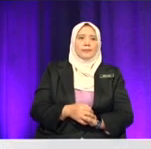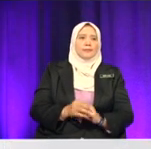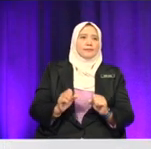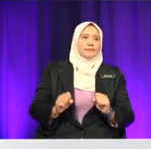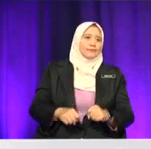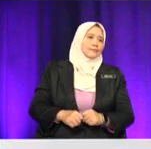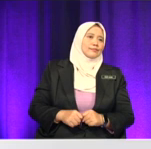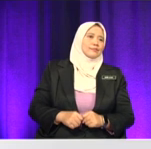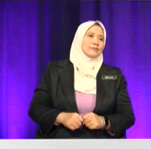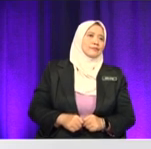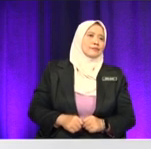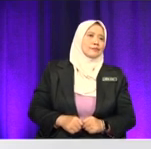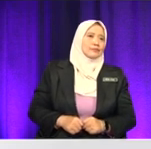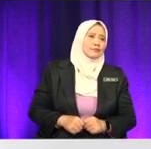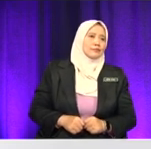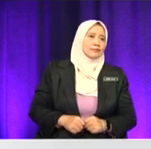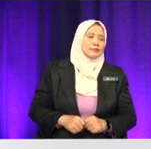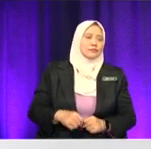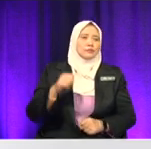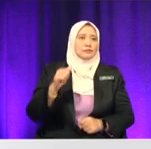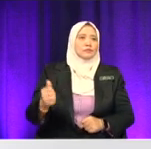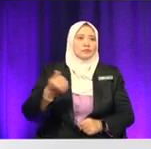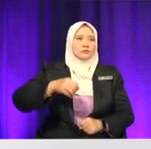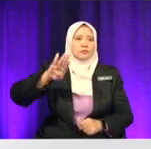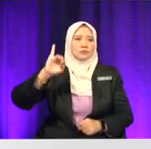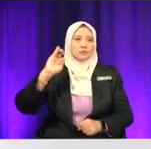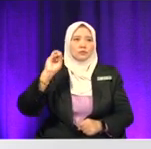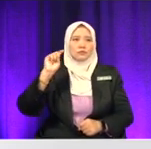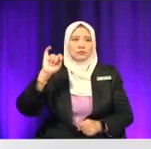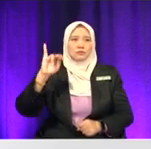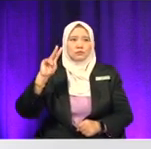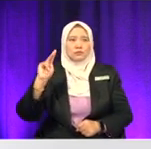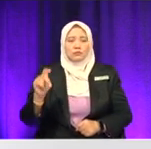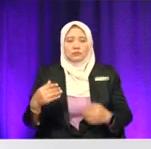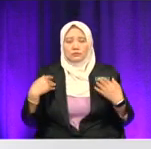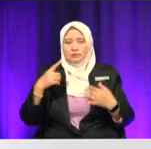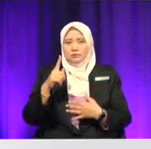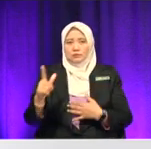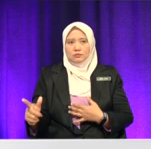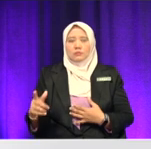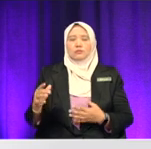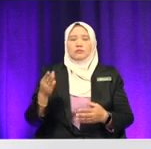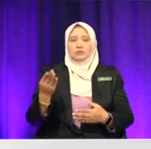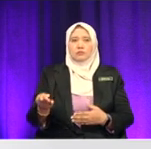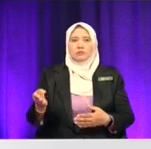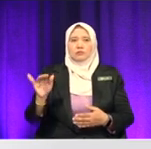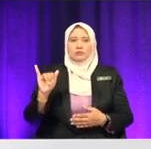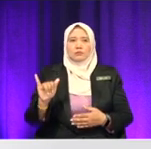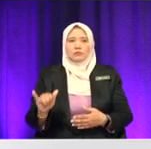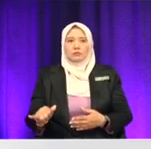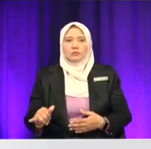tak? Okey. Antibiotik adalah bahan yang mempunyai kawasan jernih yang lebih besar